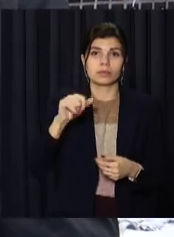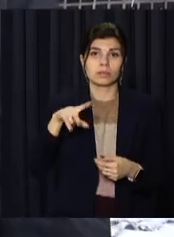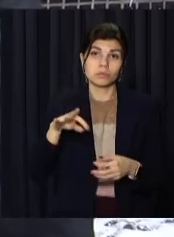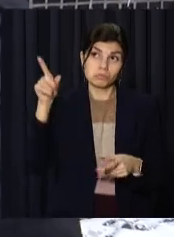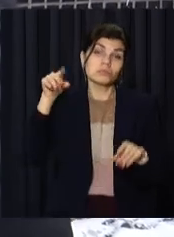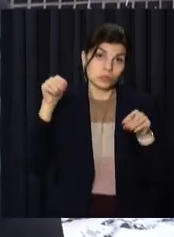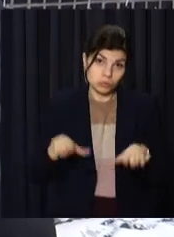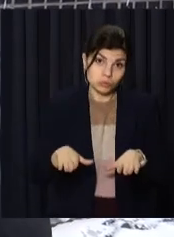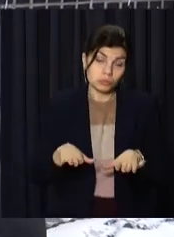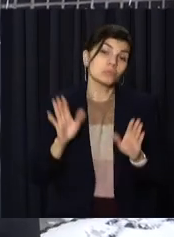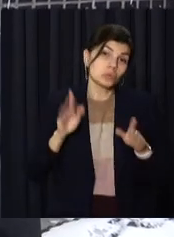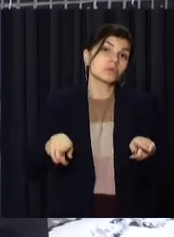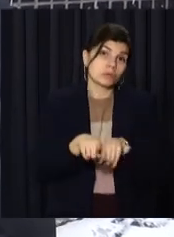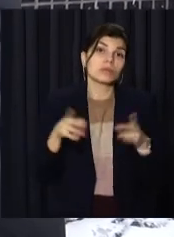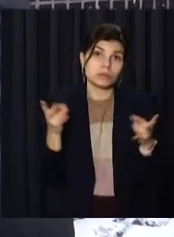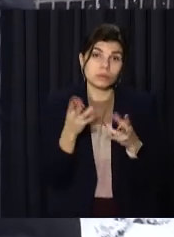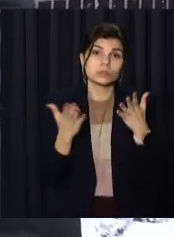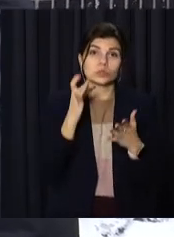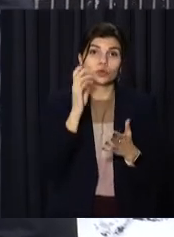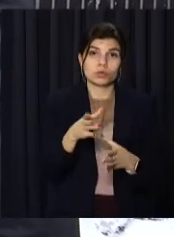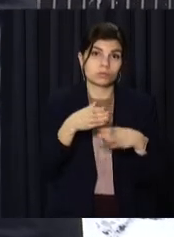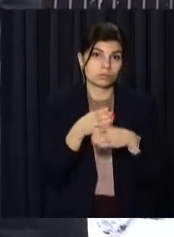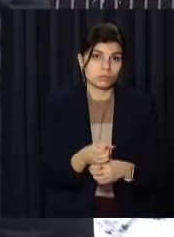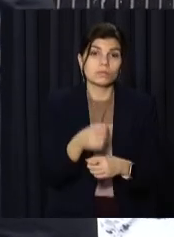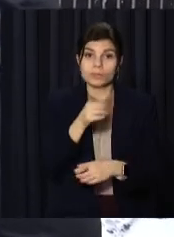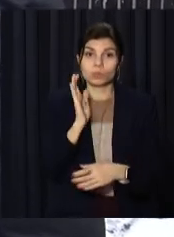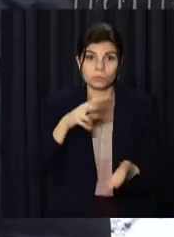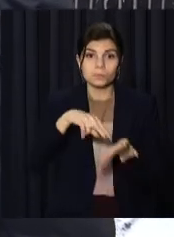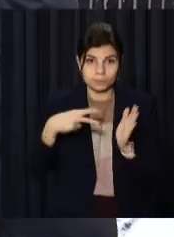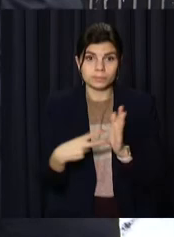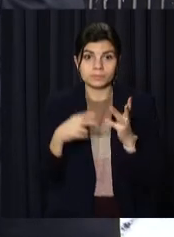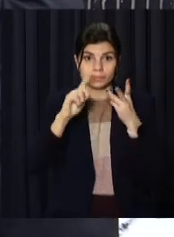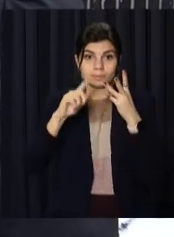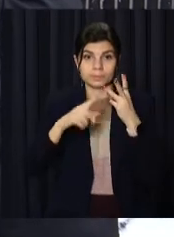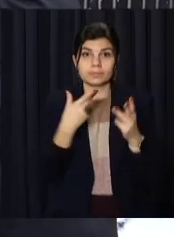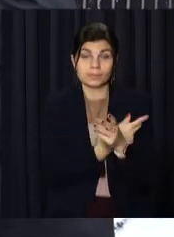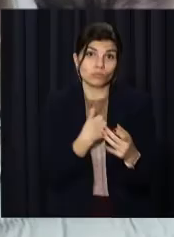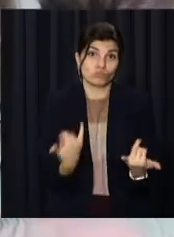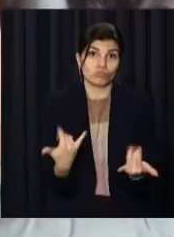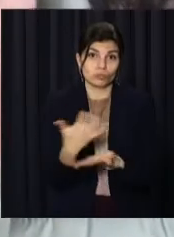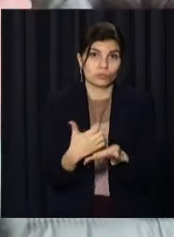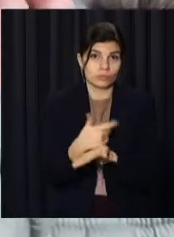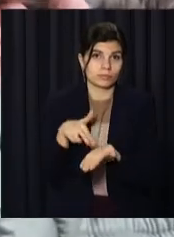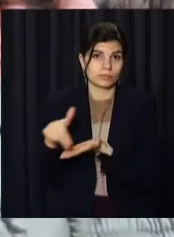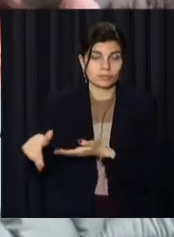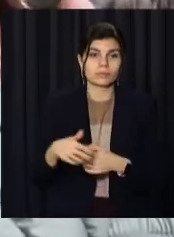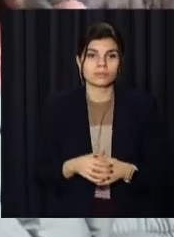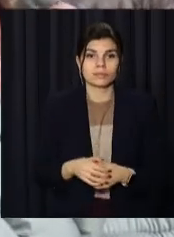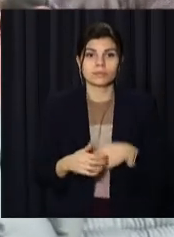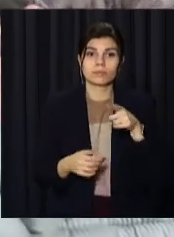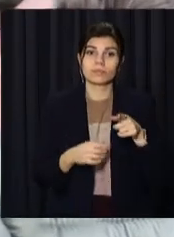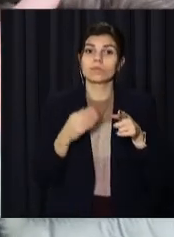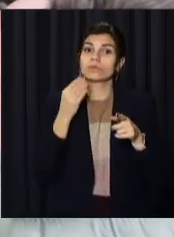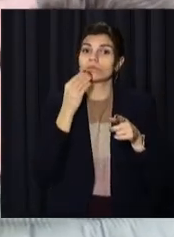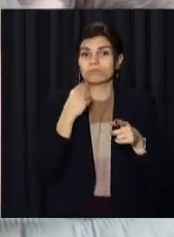прийняли, то, мабуть, так потрібно. Плануєте бустерну дозу? От прямо зараз іду на вакцинацію. Плохо. Лучше,